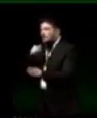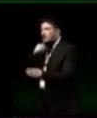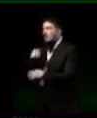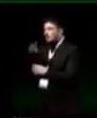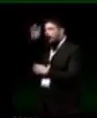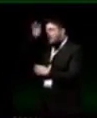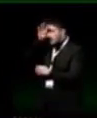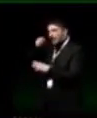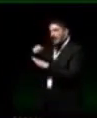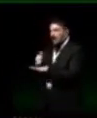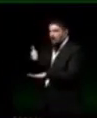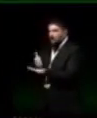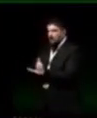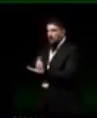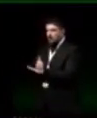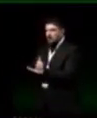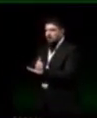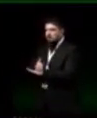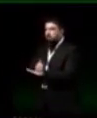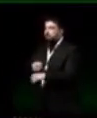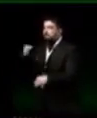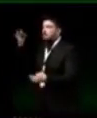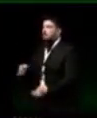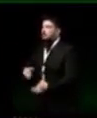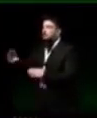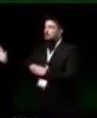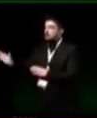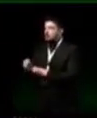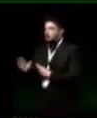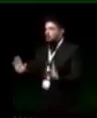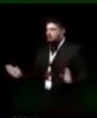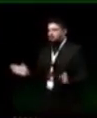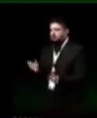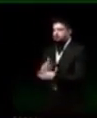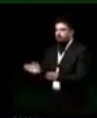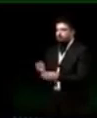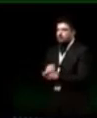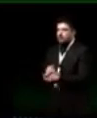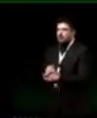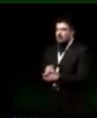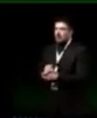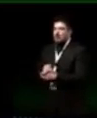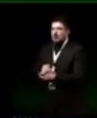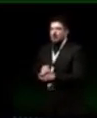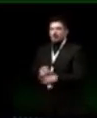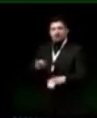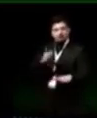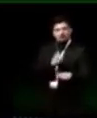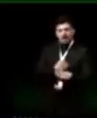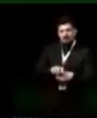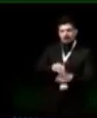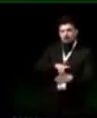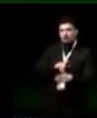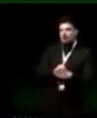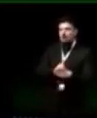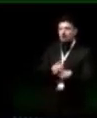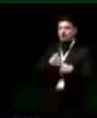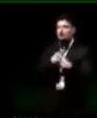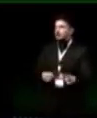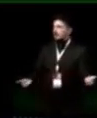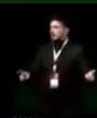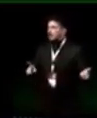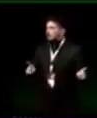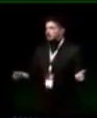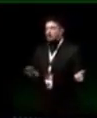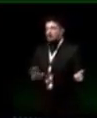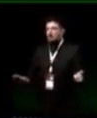che determina e decide ogni cosa. Il Partito Democratico è tutta un'altra storia. E noi